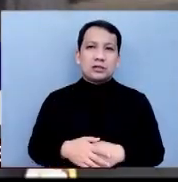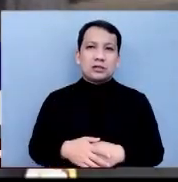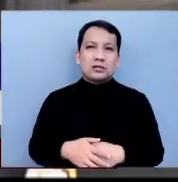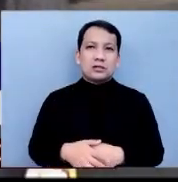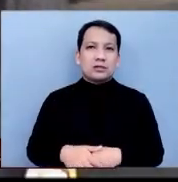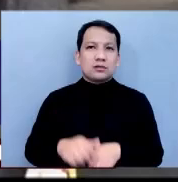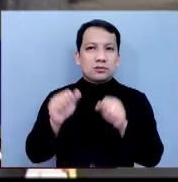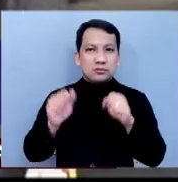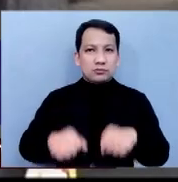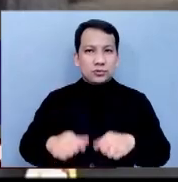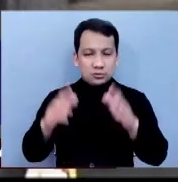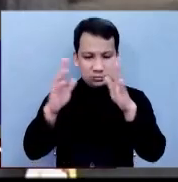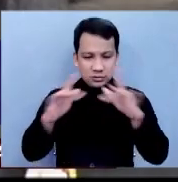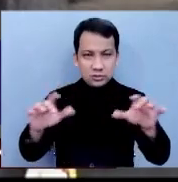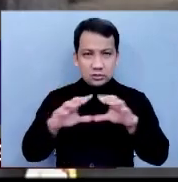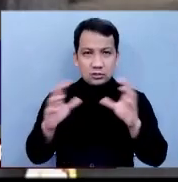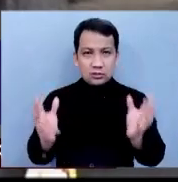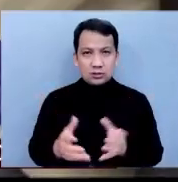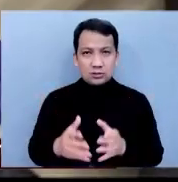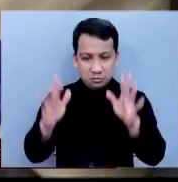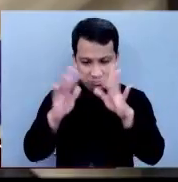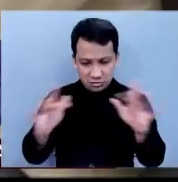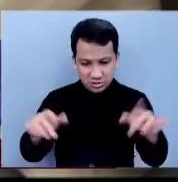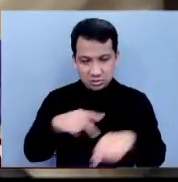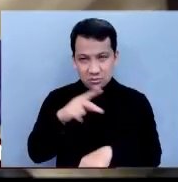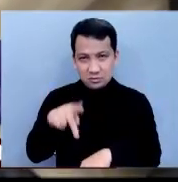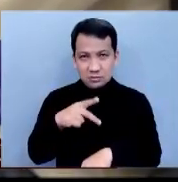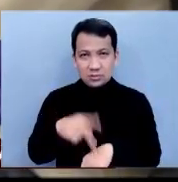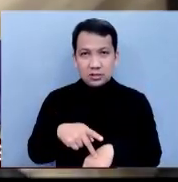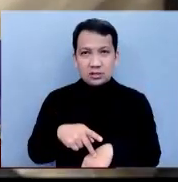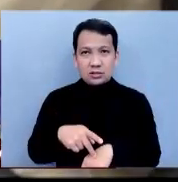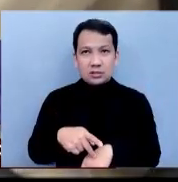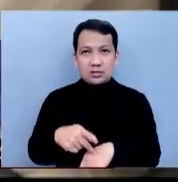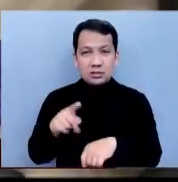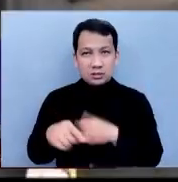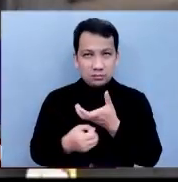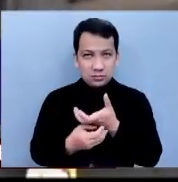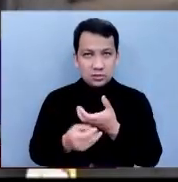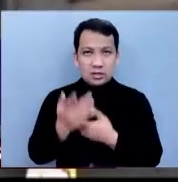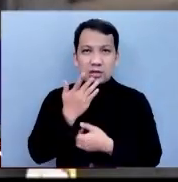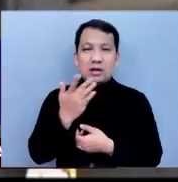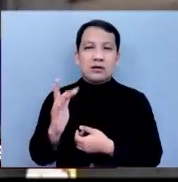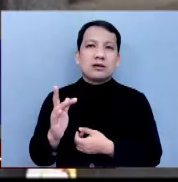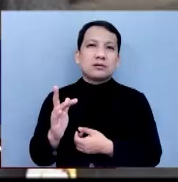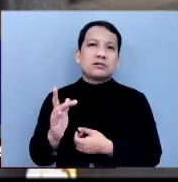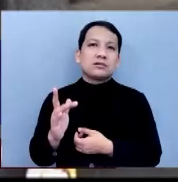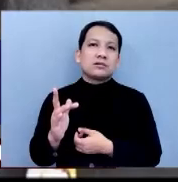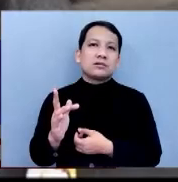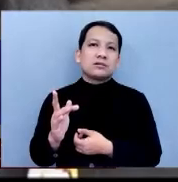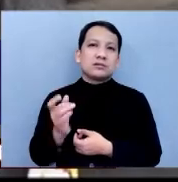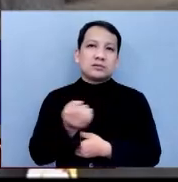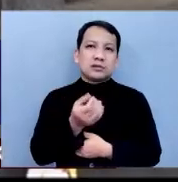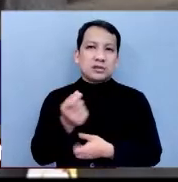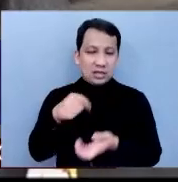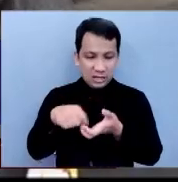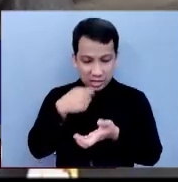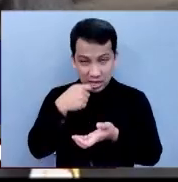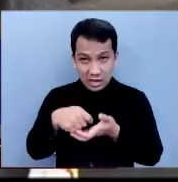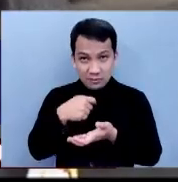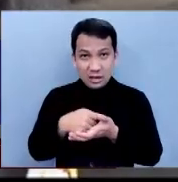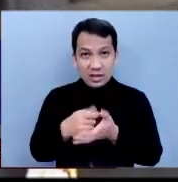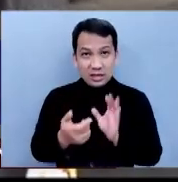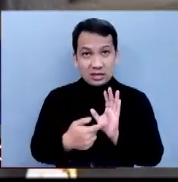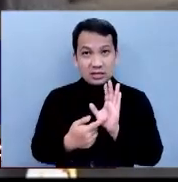ng mundo o piyesta ng Pilipinas. Yan yung mga magluluto ng masarap. Dahil gusto nila, habang kumakain sila, nakaharap sila